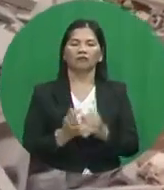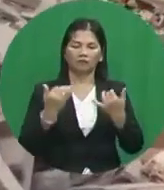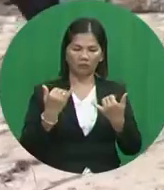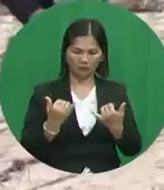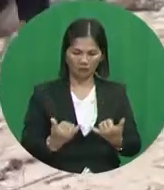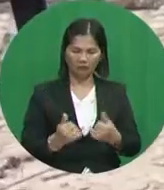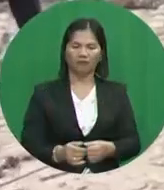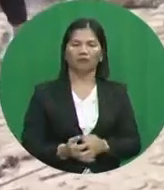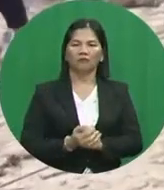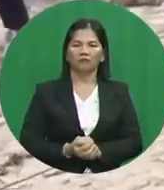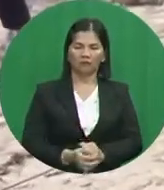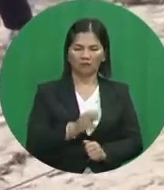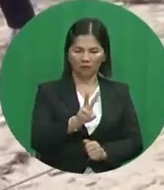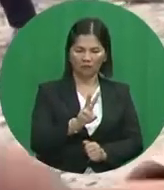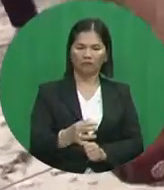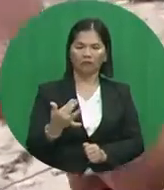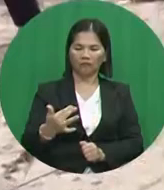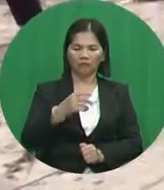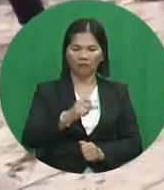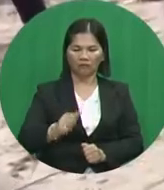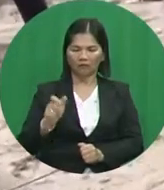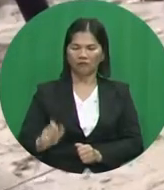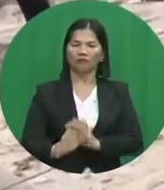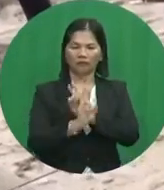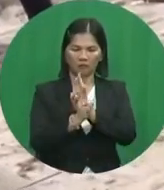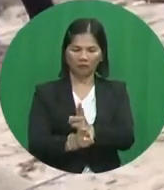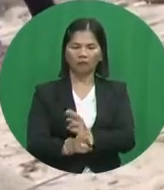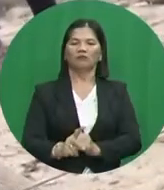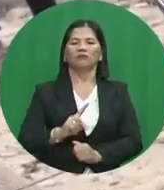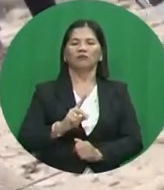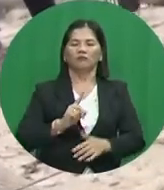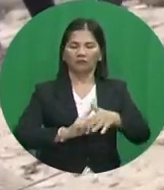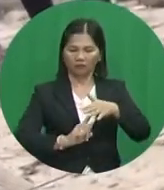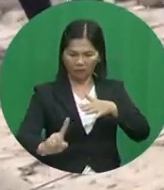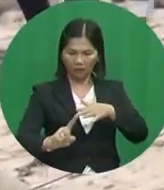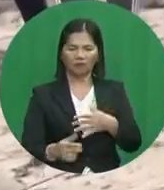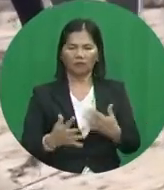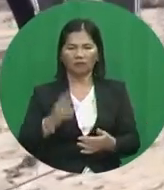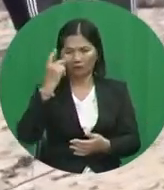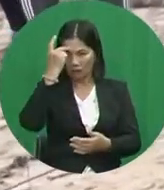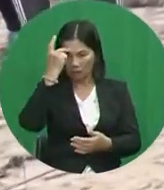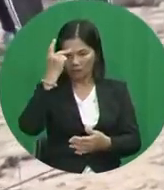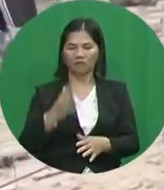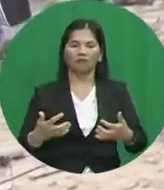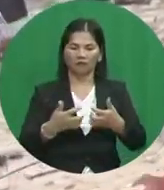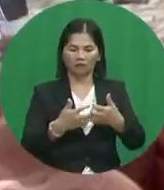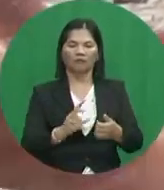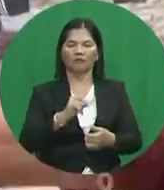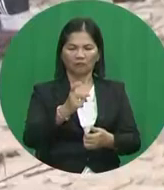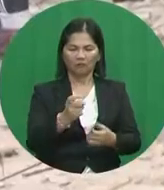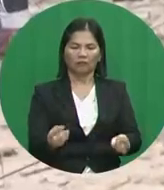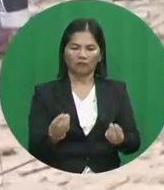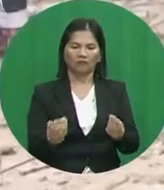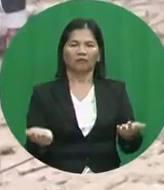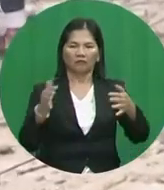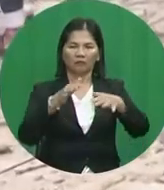លនេះមនុស្សប្រហែលជា 2,700 នាក់ត្រូវបានគេរាយការណ៍ថាបានបាត់ខ្លួនហើយត្រូវបានគេគិតថាអាចជាប់ឬស្លាប់នៅក្រោមគំន